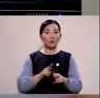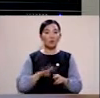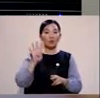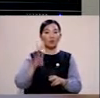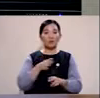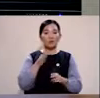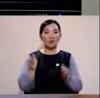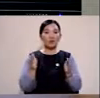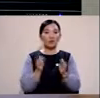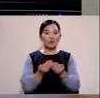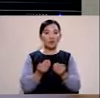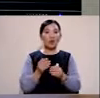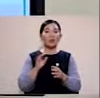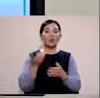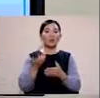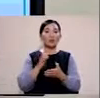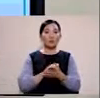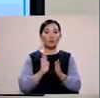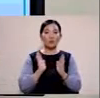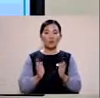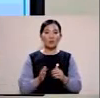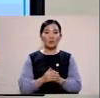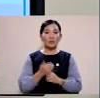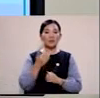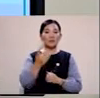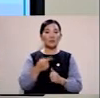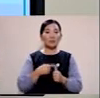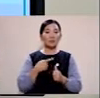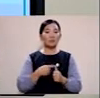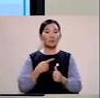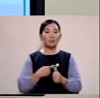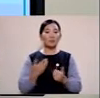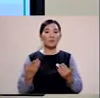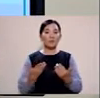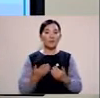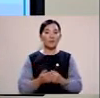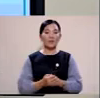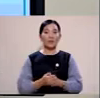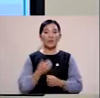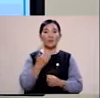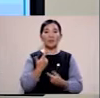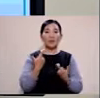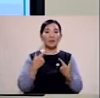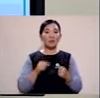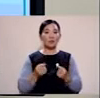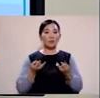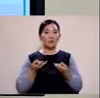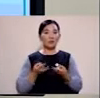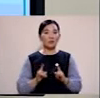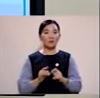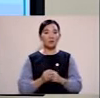bilan qisqacha tanishib o'tamiz. Sizning ismi sharifingiz. Siz qayerda